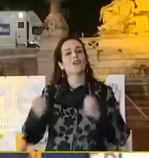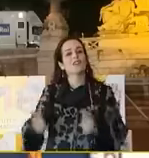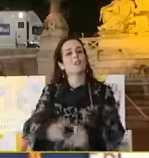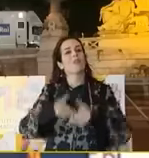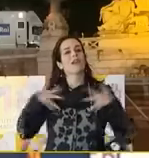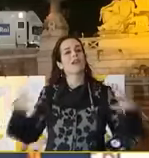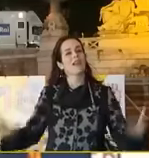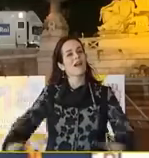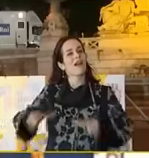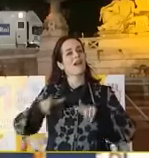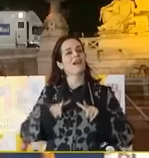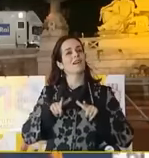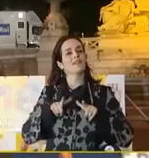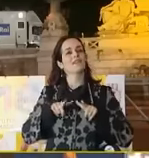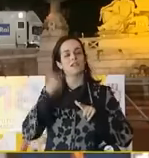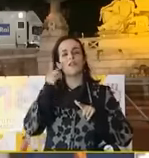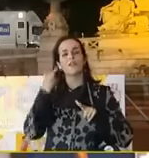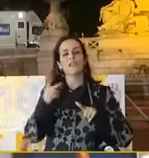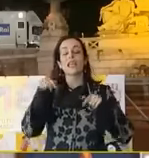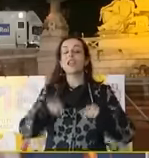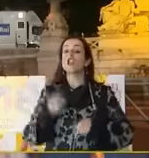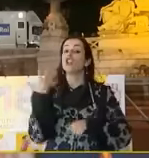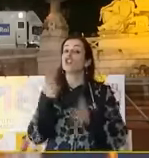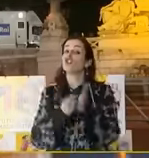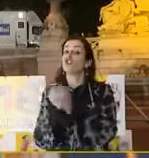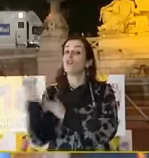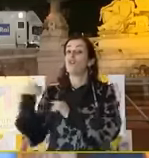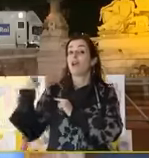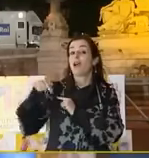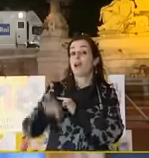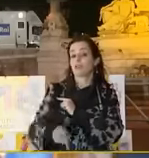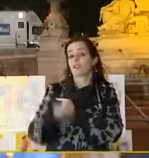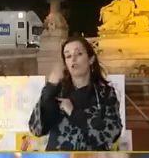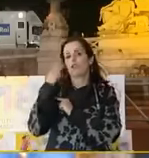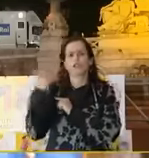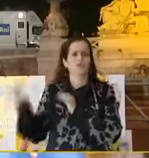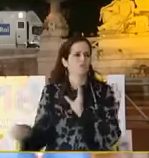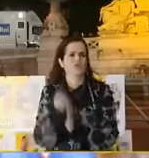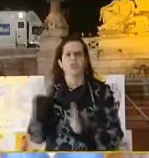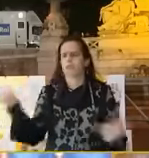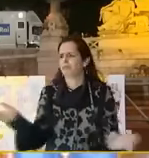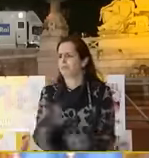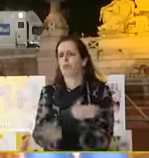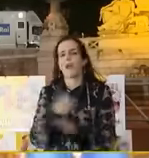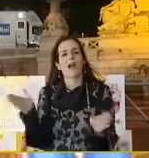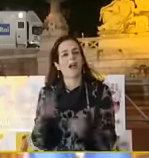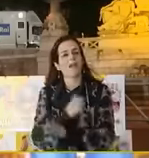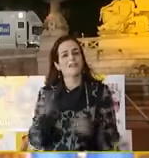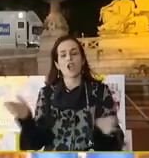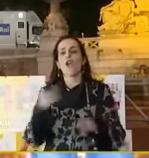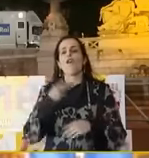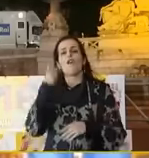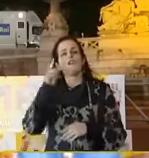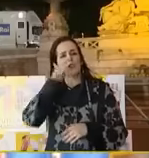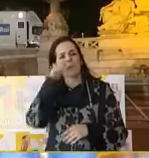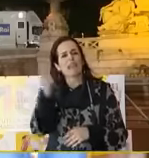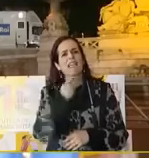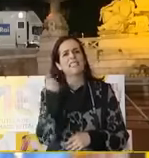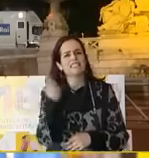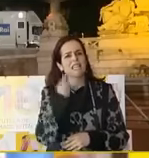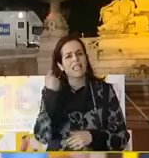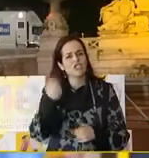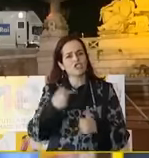Io ho visto in questi 5 anni accadere un po' di tutto, ho visto continue prese in giro, in particolar